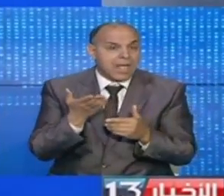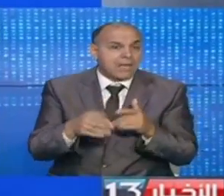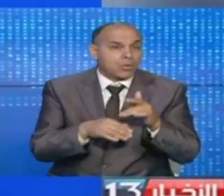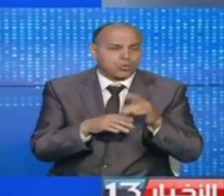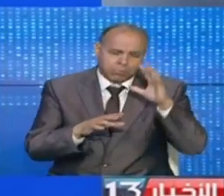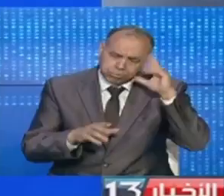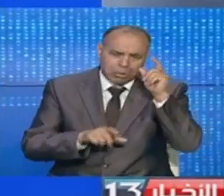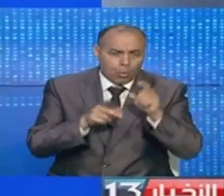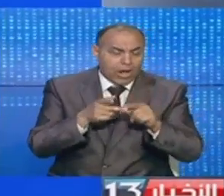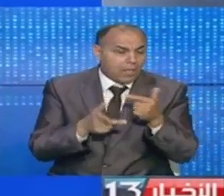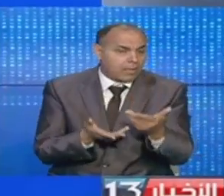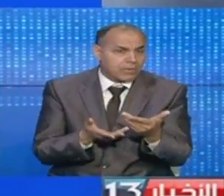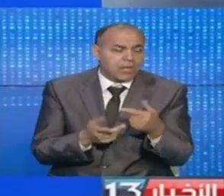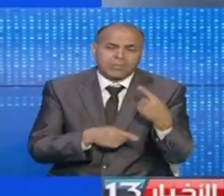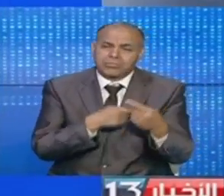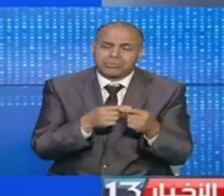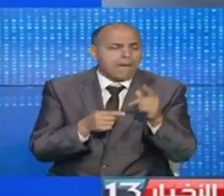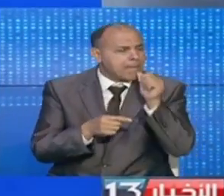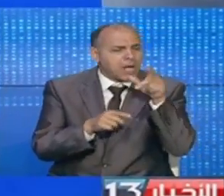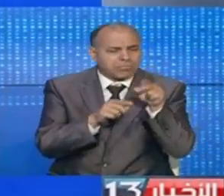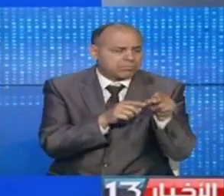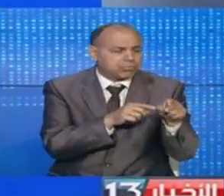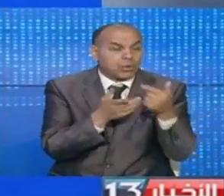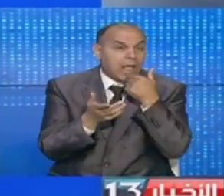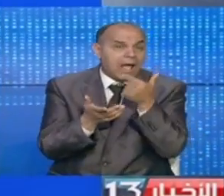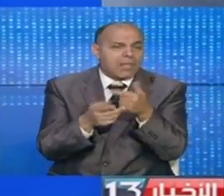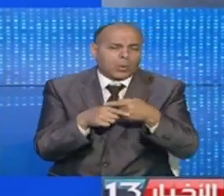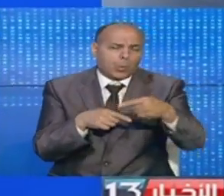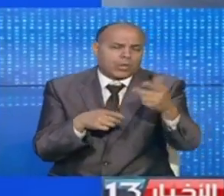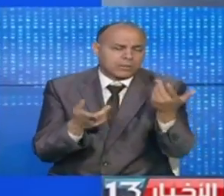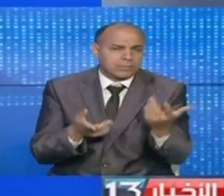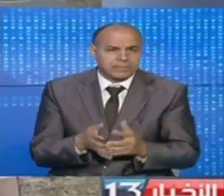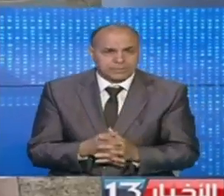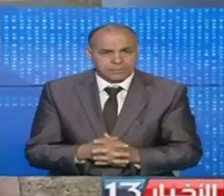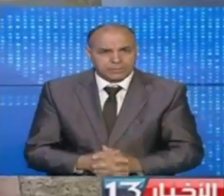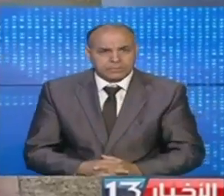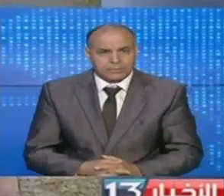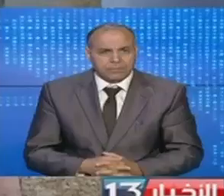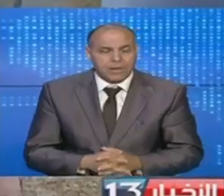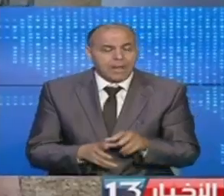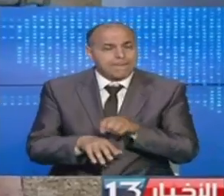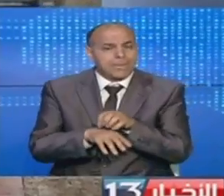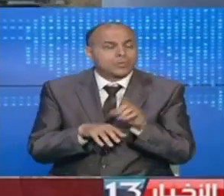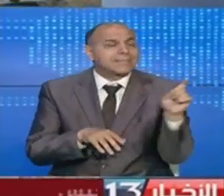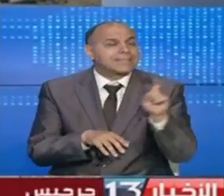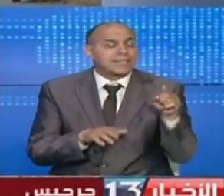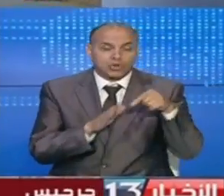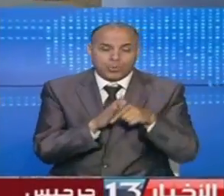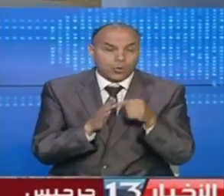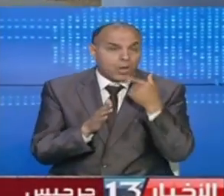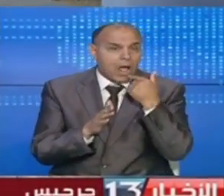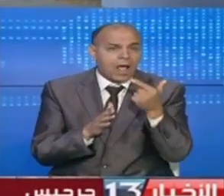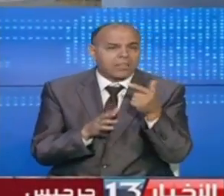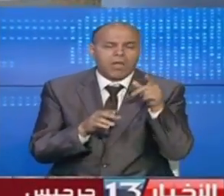استياء متسكني الجهة لاستمرار هذه الوضعية التي طالت مدتها. في معتمدية جرجيس